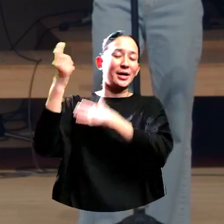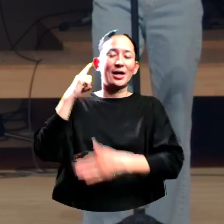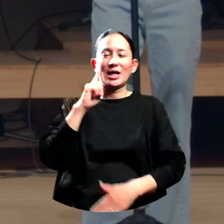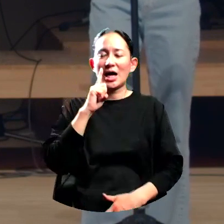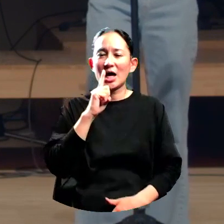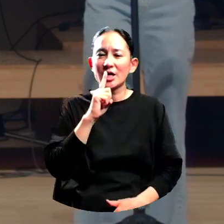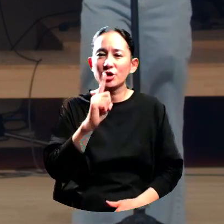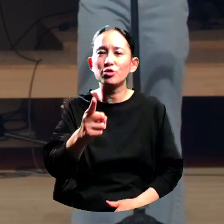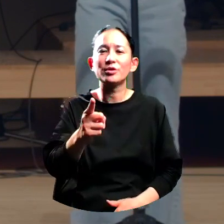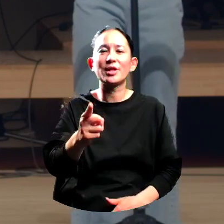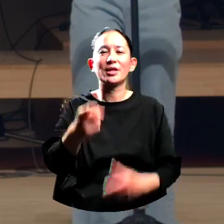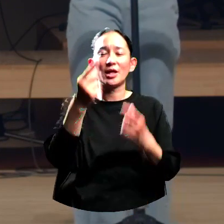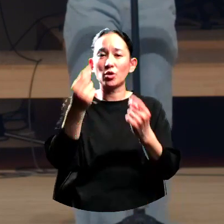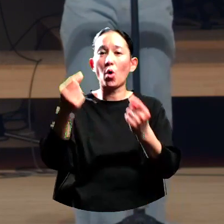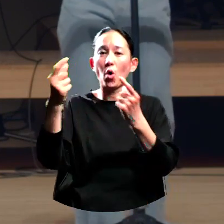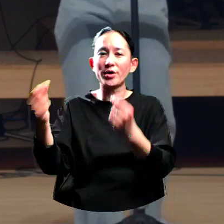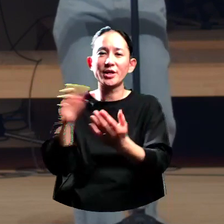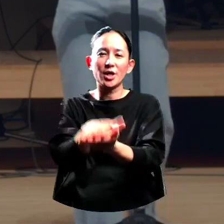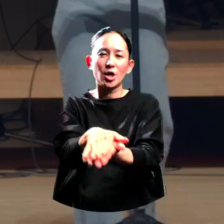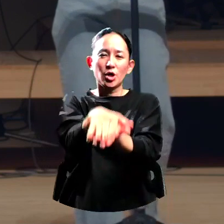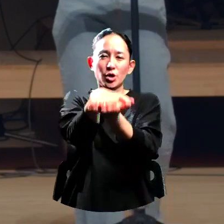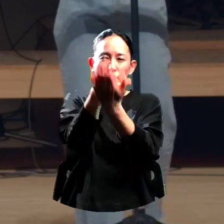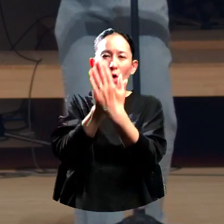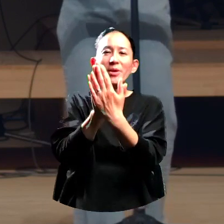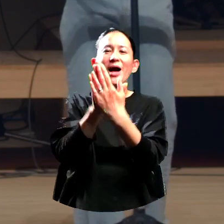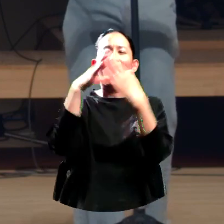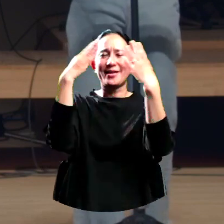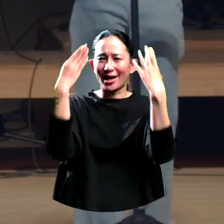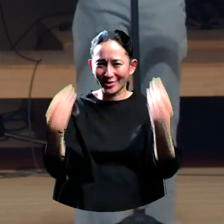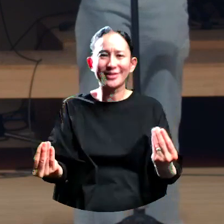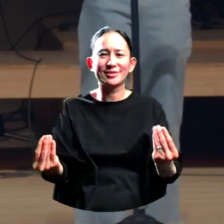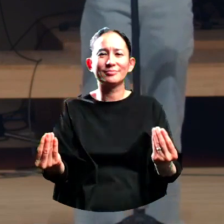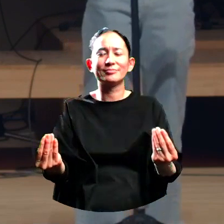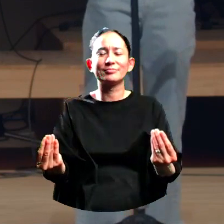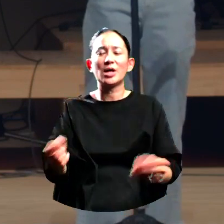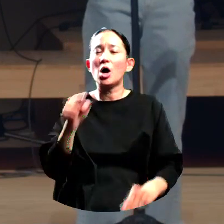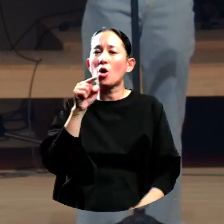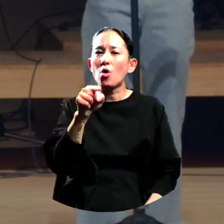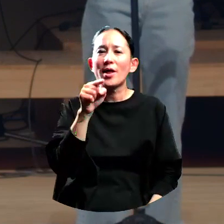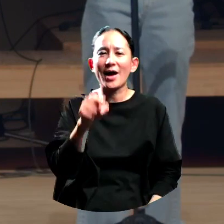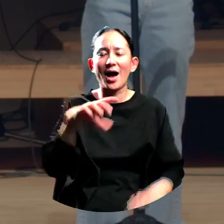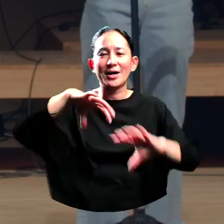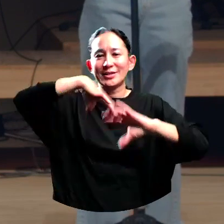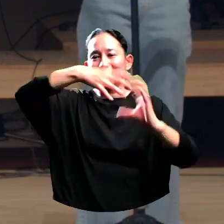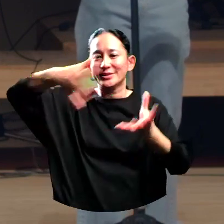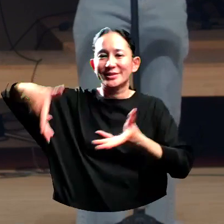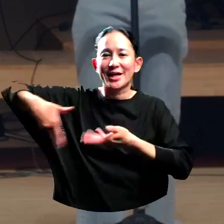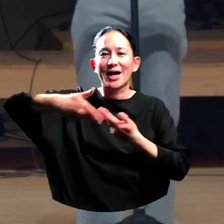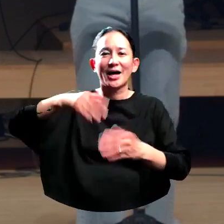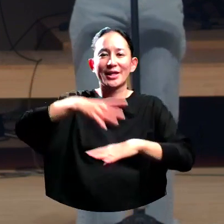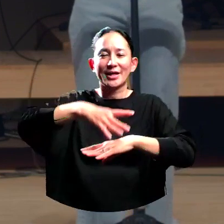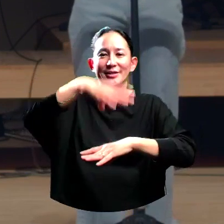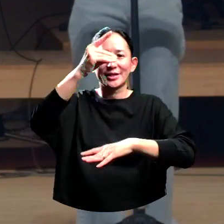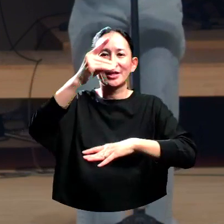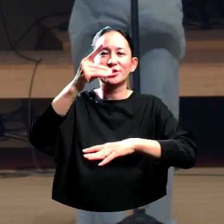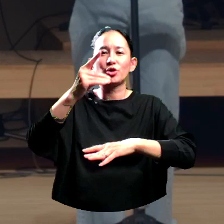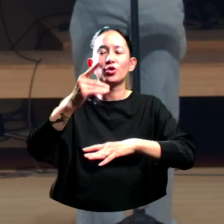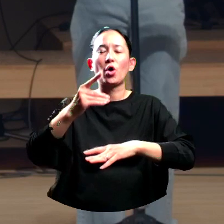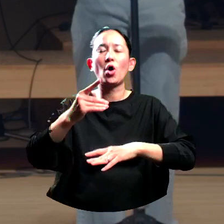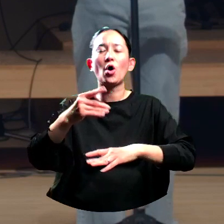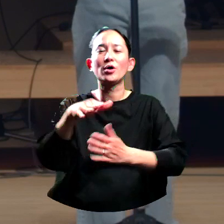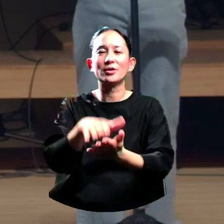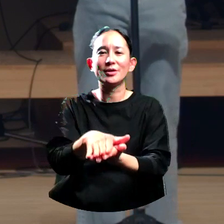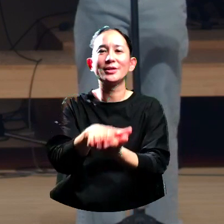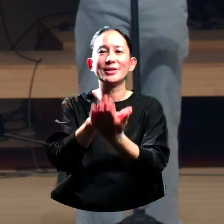がえられたのです。これが世界で最初のイースターなんです。 But the voice that they heard there said, He is